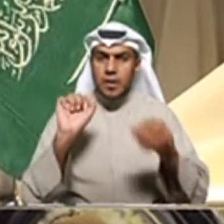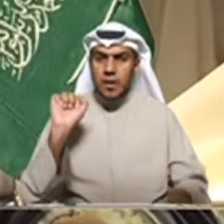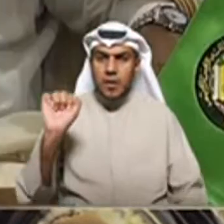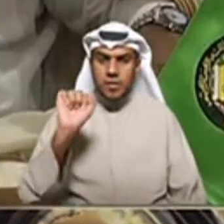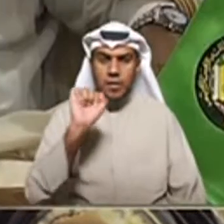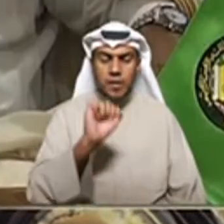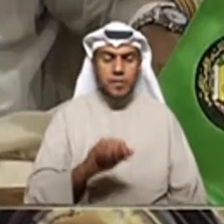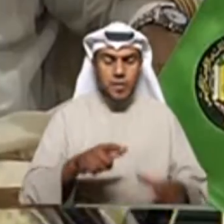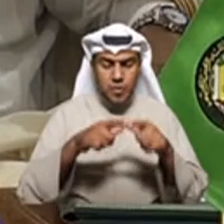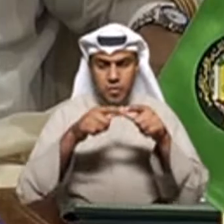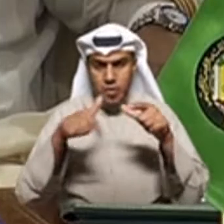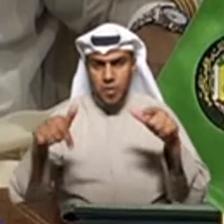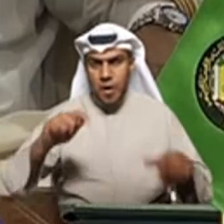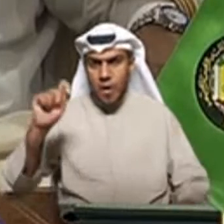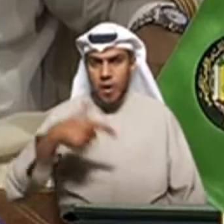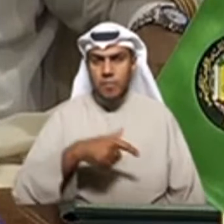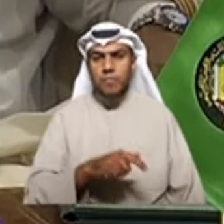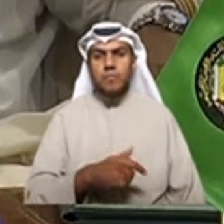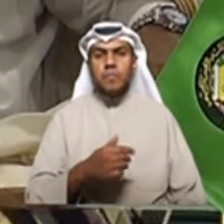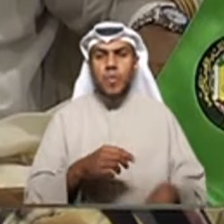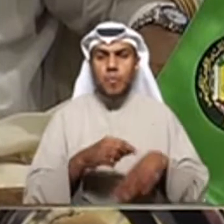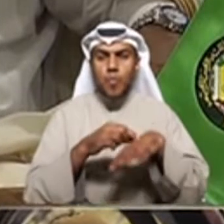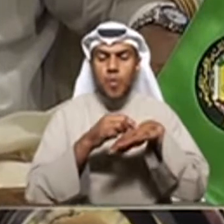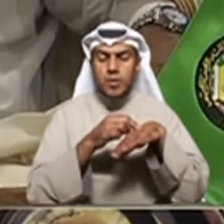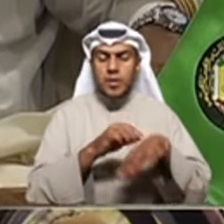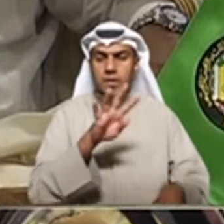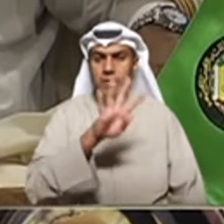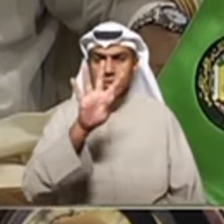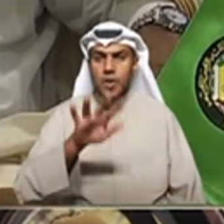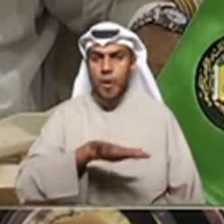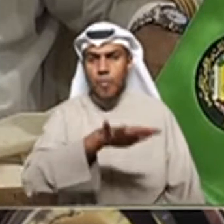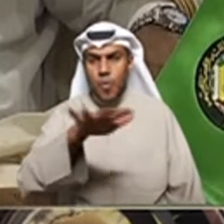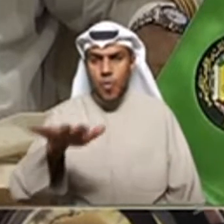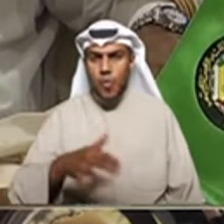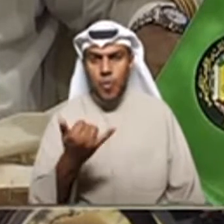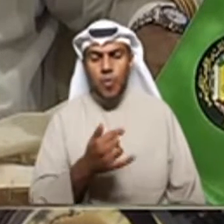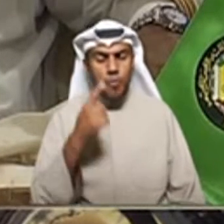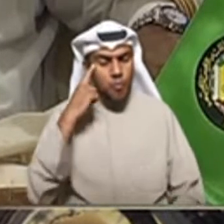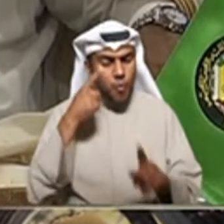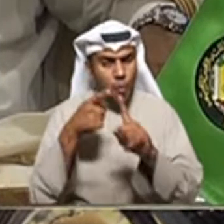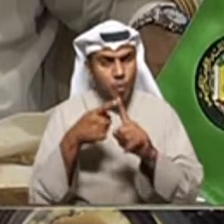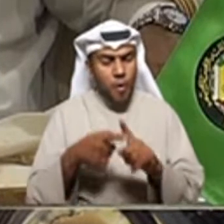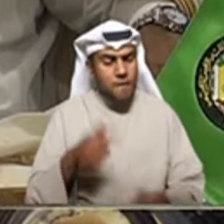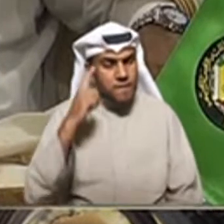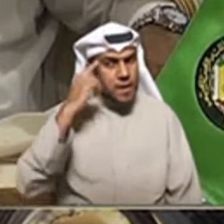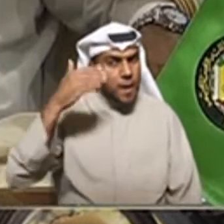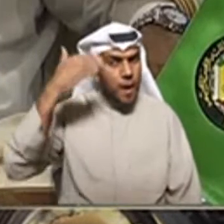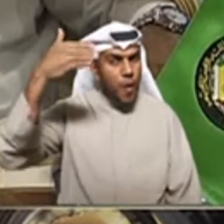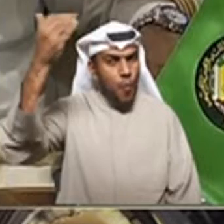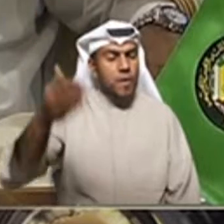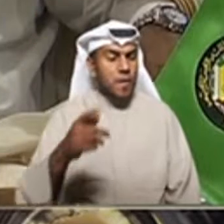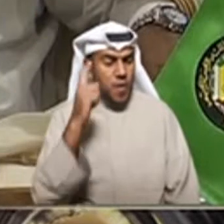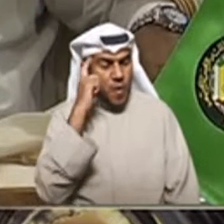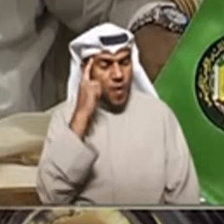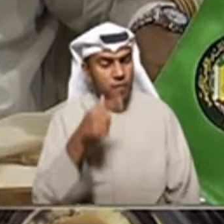دول المجلس، وهم ثروتنا الأساسية، وهم وبهم تتحقق الرؤية والآمال وبهم